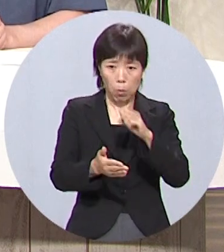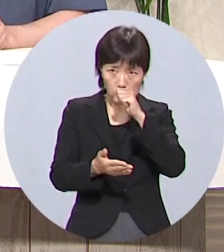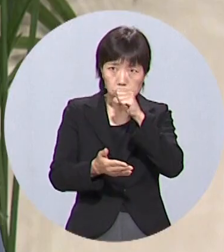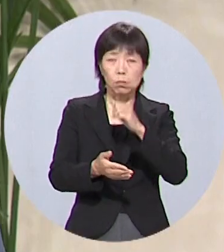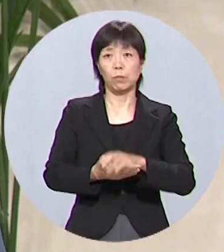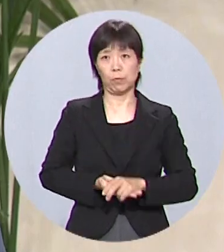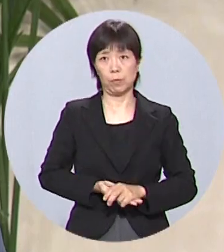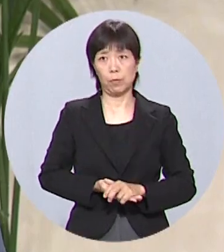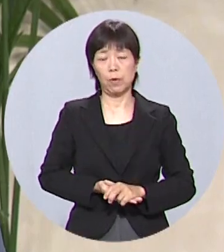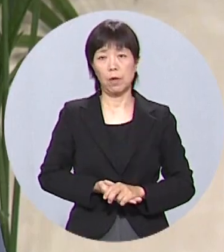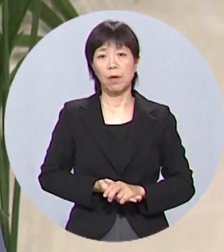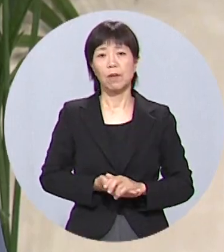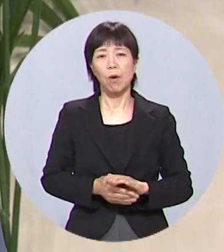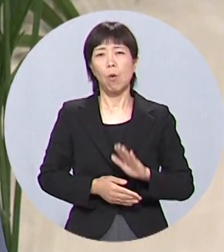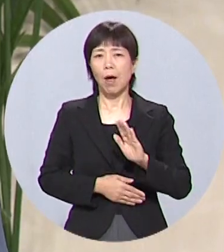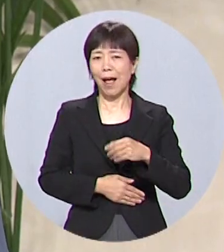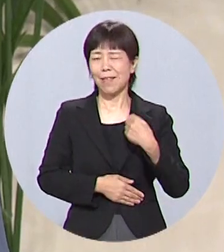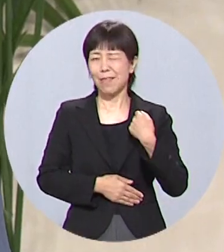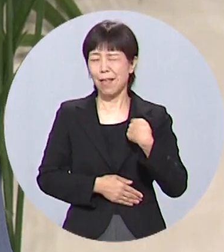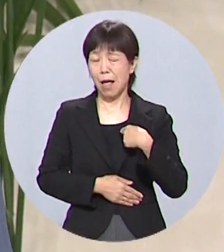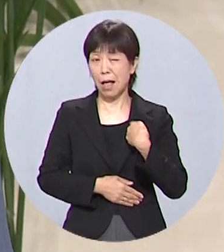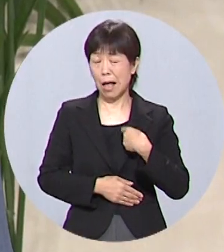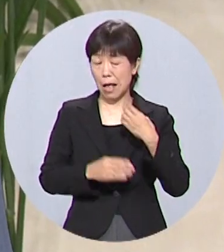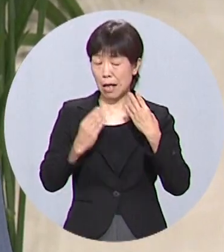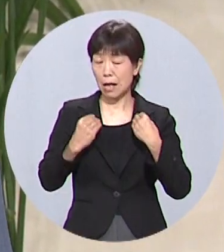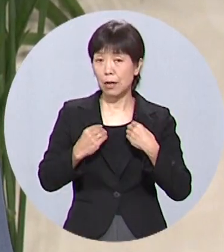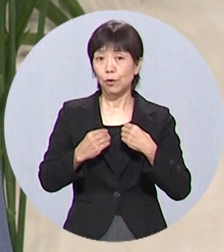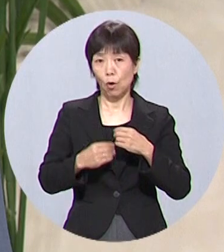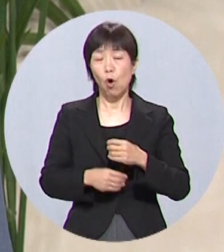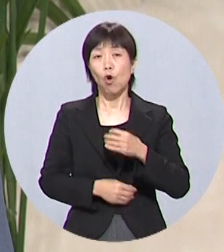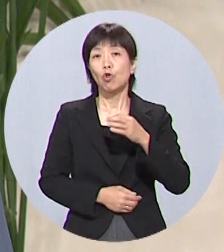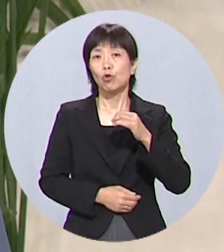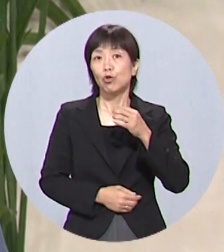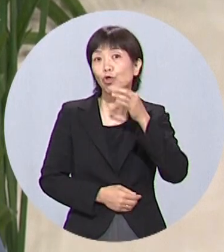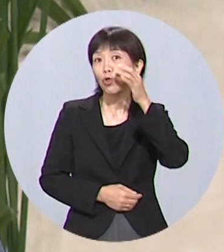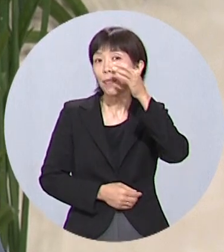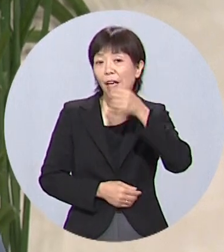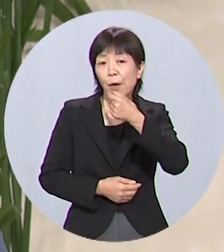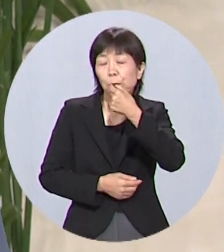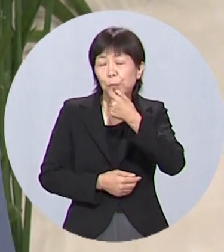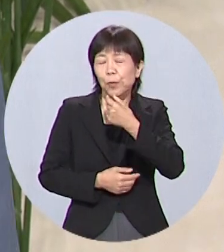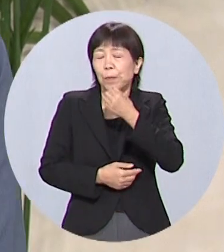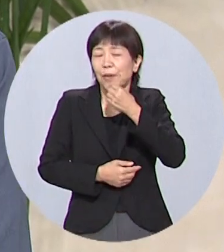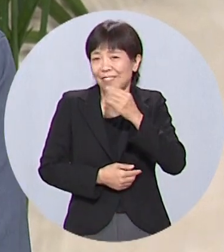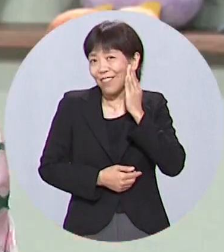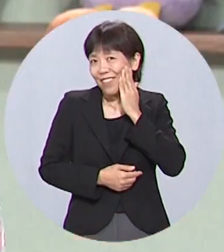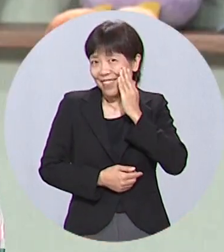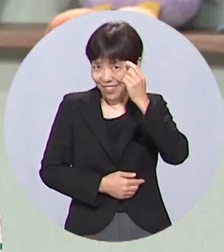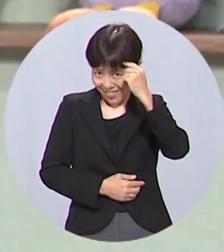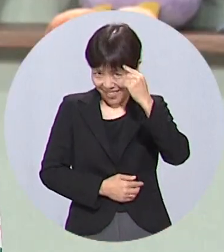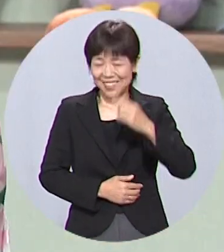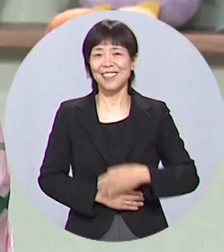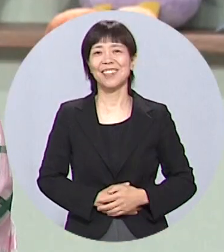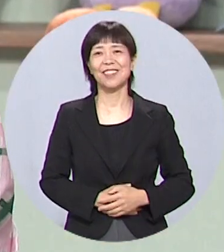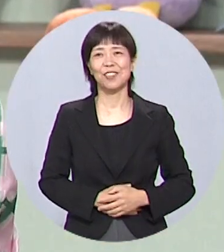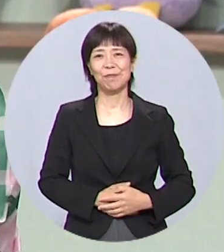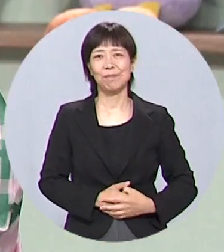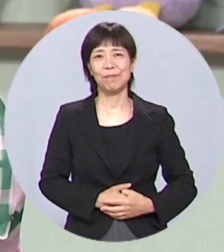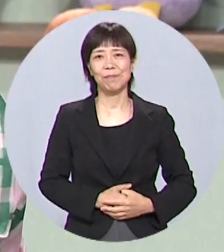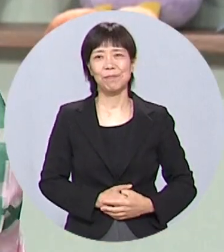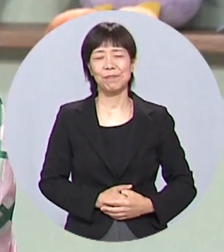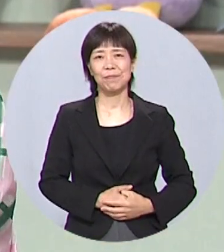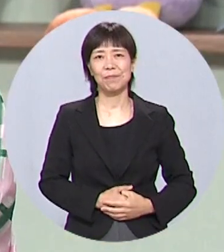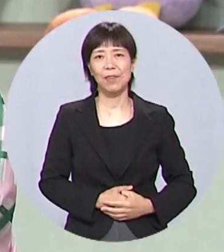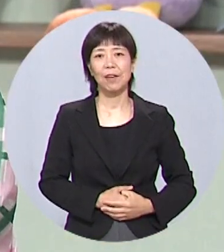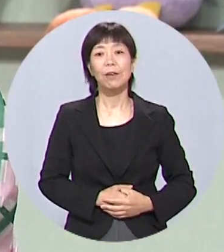からこう夏になっていく、暑くなっていく時期なんで、はい、梅でさっぱり飲み物も含めてね、いいですよね、うん、 ぜひ見ていただきたいです、